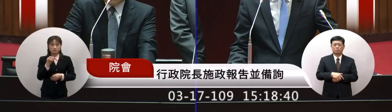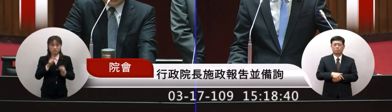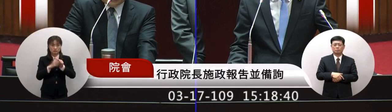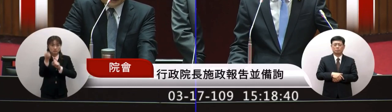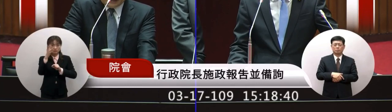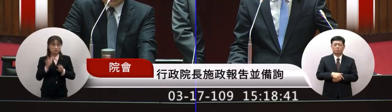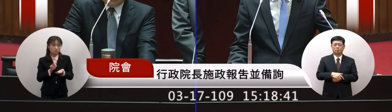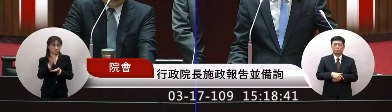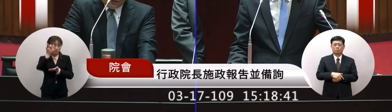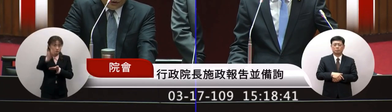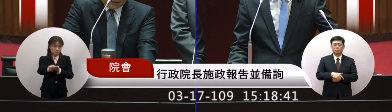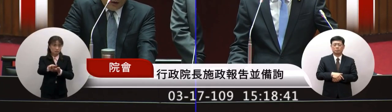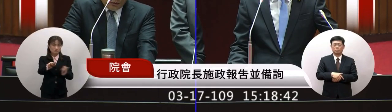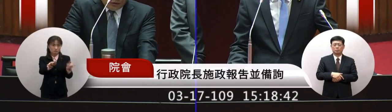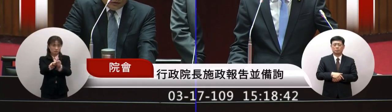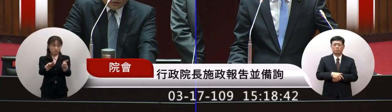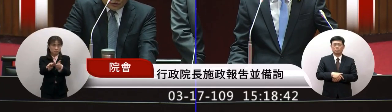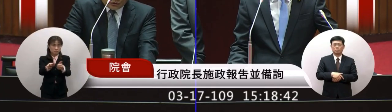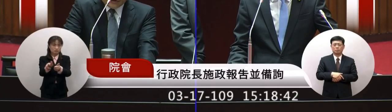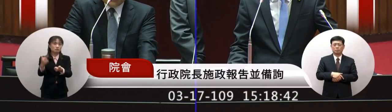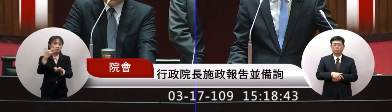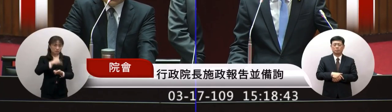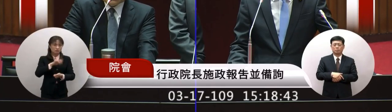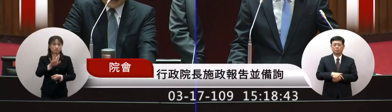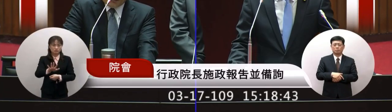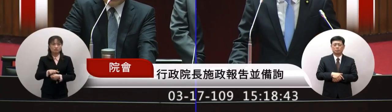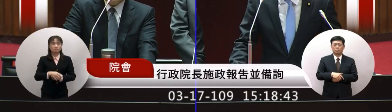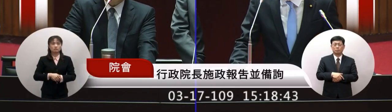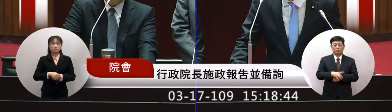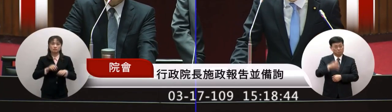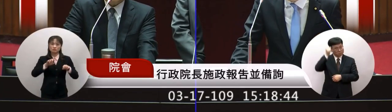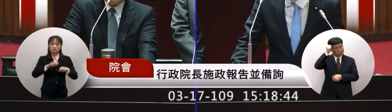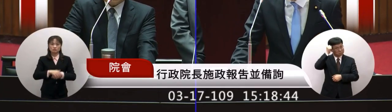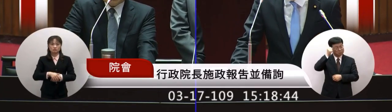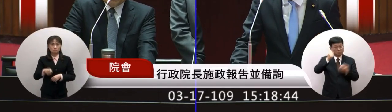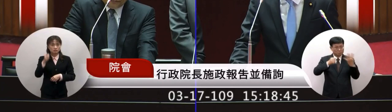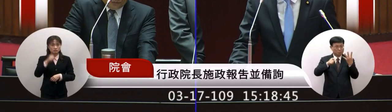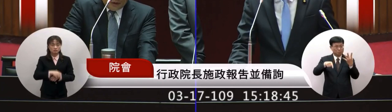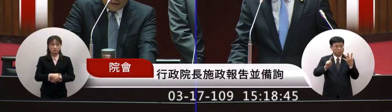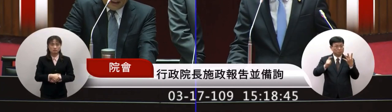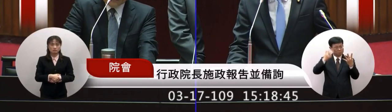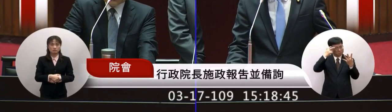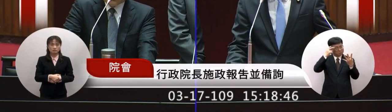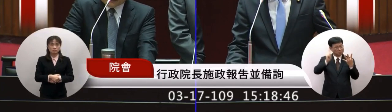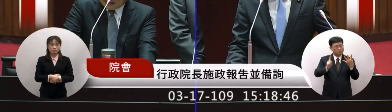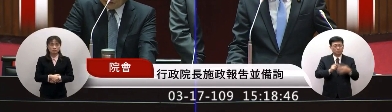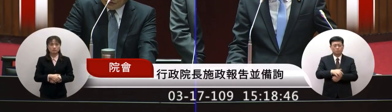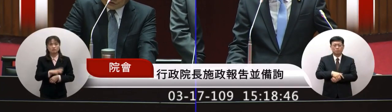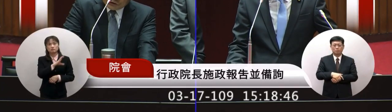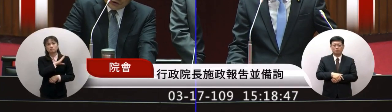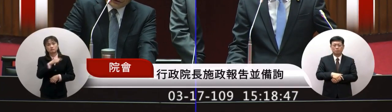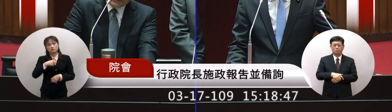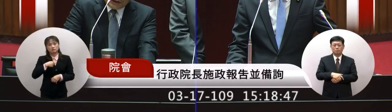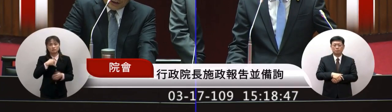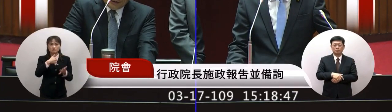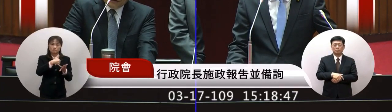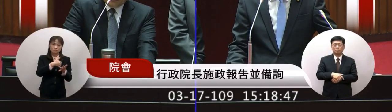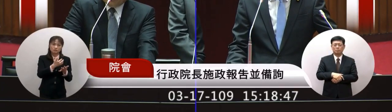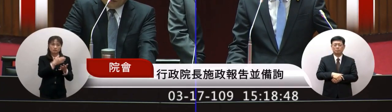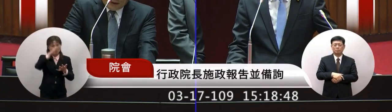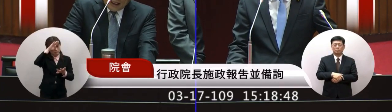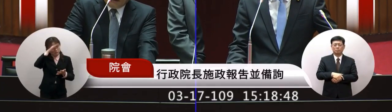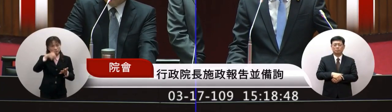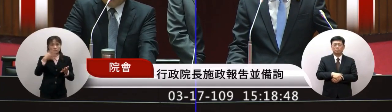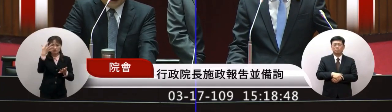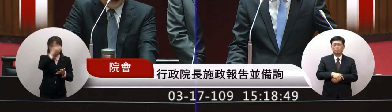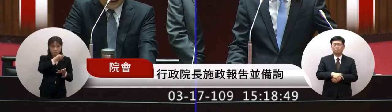也大体上都有照我所提的。 您还记得哪四个坚持吗？ 当然都有讲，弱势优先，